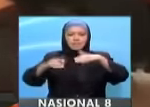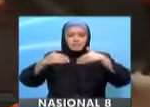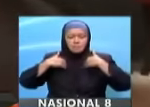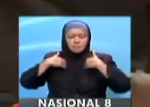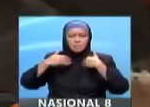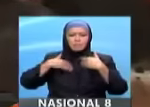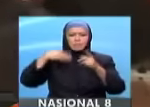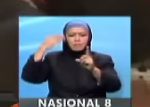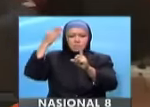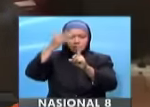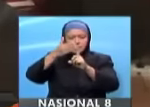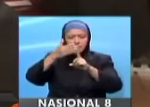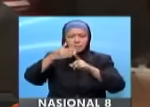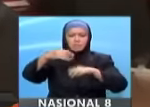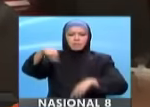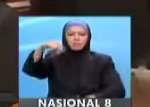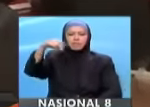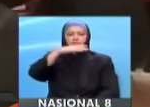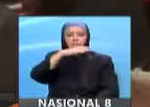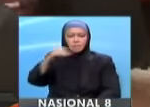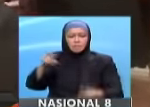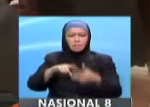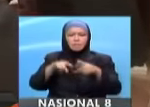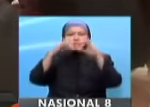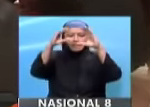dan kaedah permohonan.